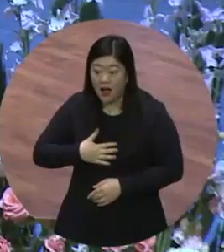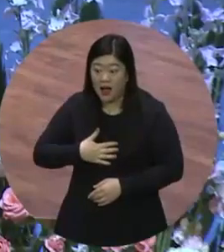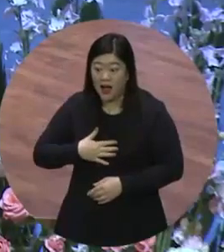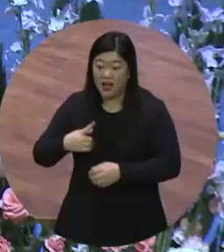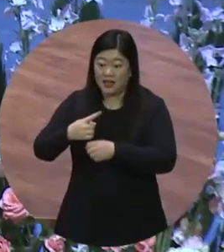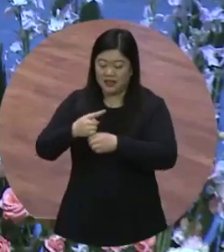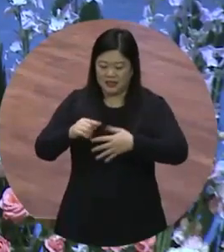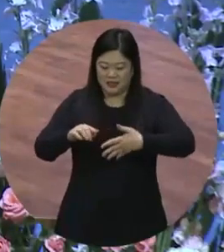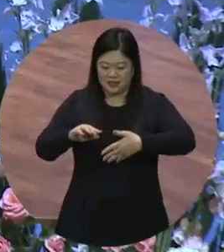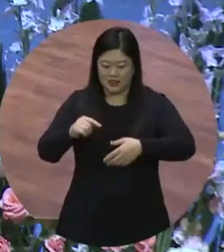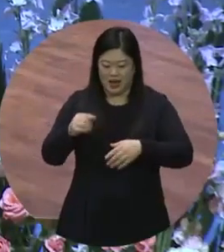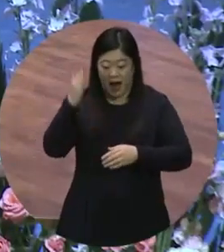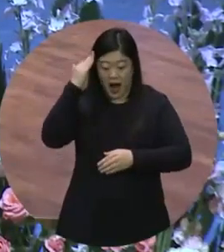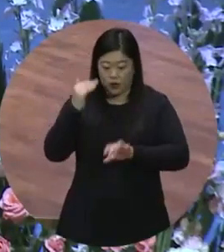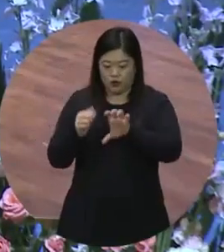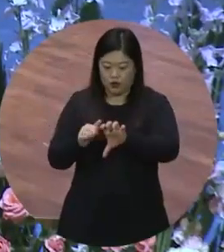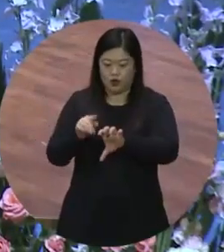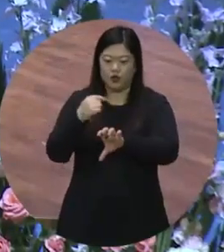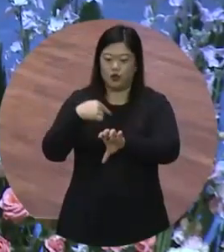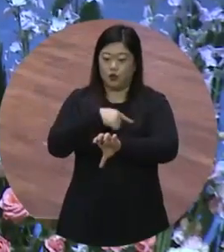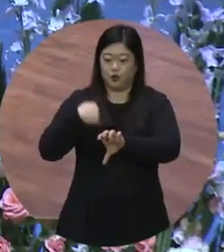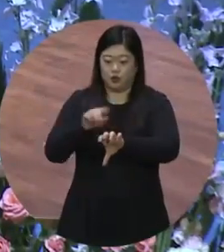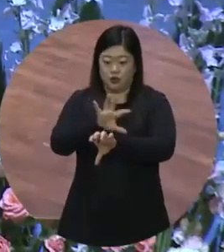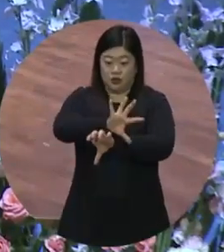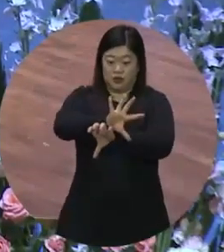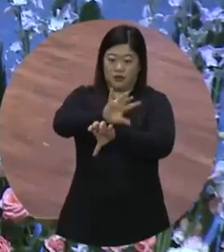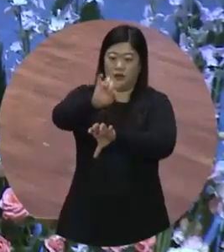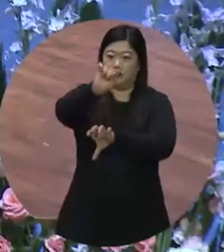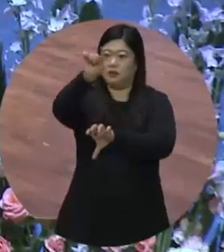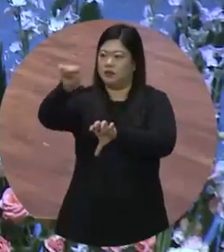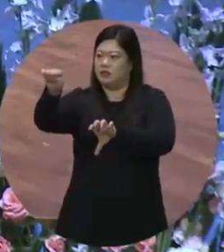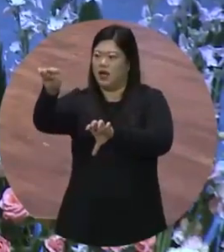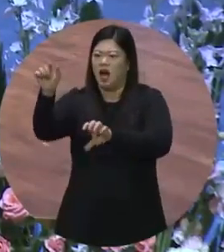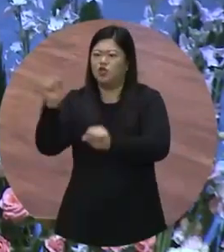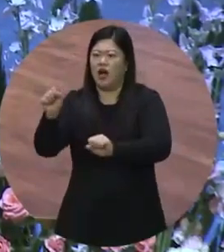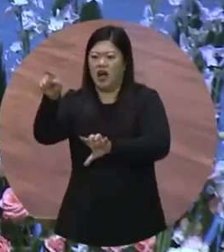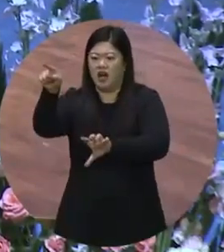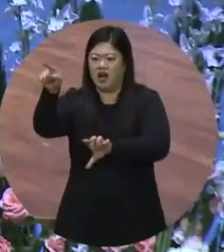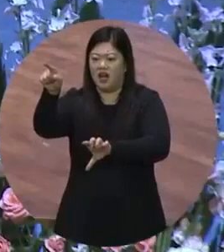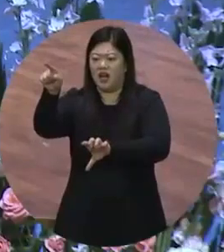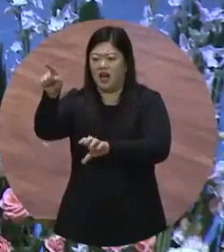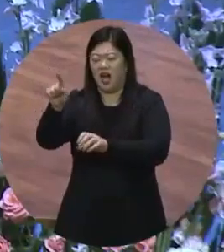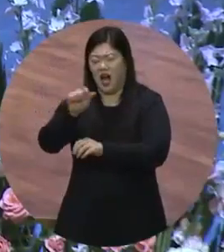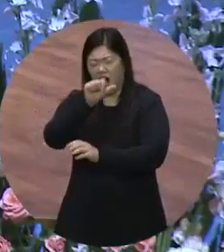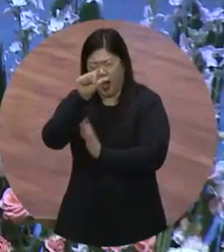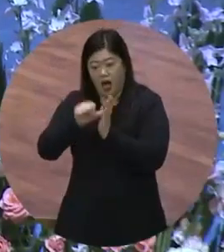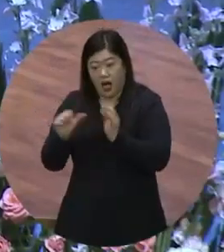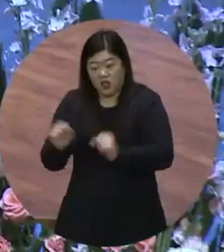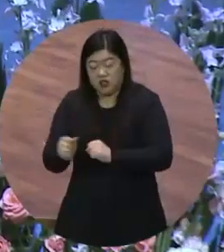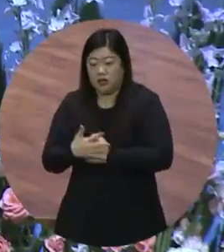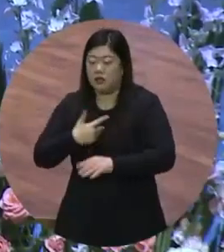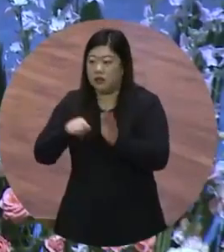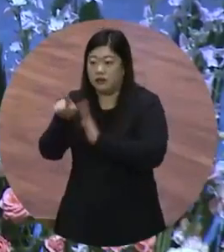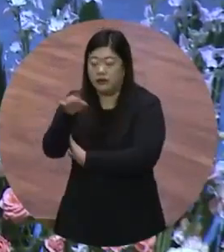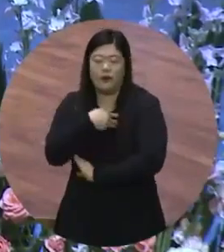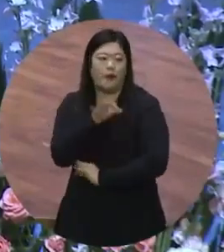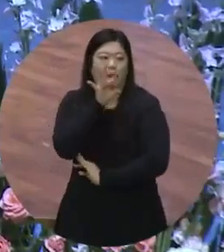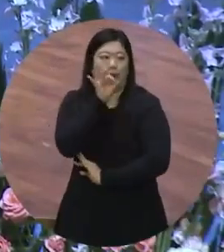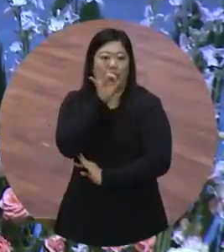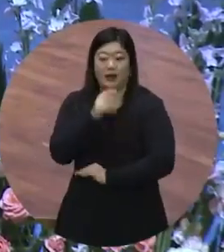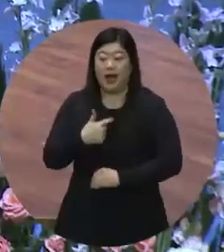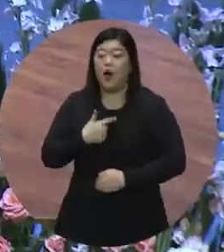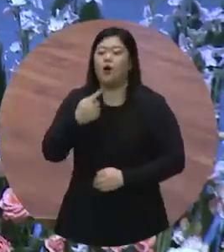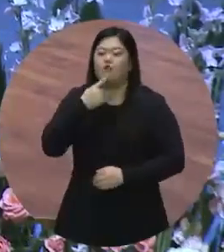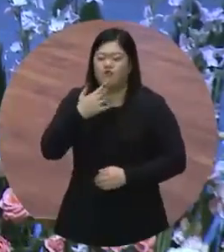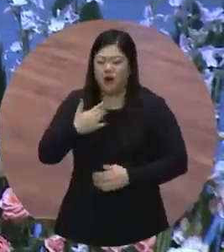겨울이라 그냥. 눈 위에 사 눈 위에. 6개월인가 8개월 겨울이야 그냥. 못 살아. 난 또 땀이 많고